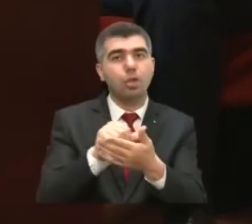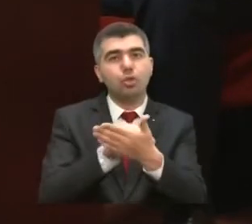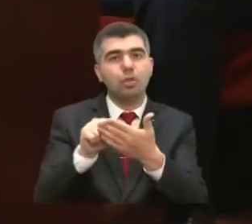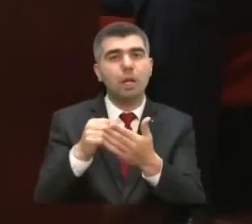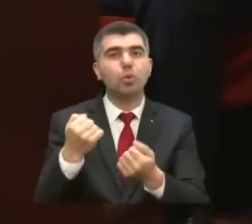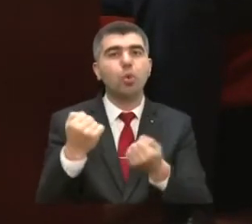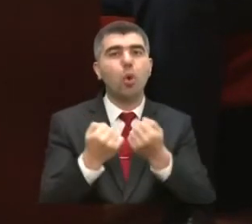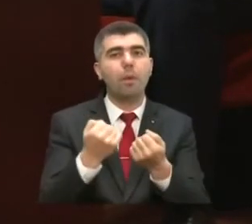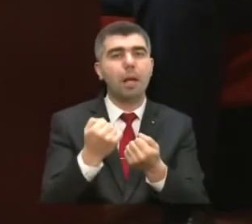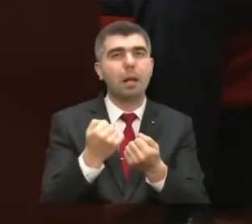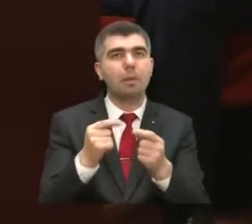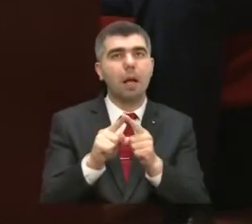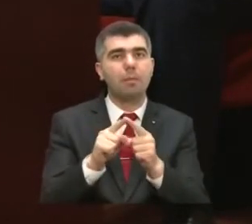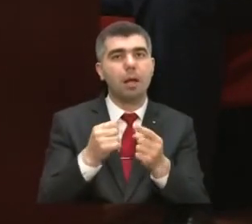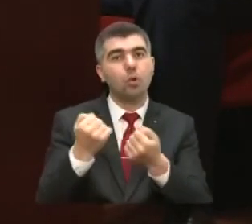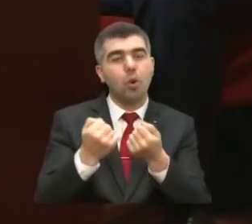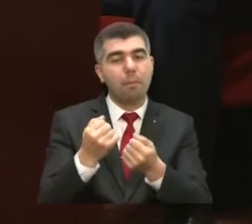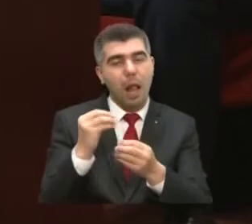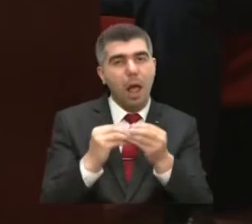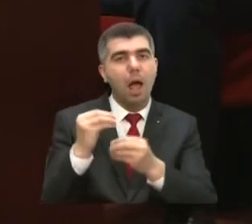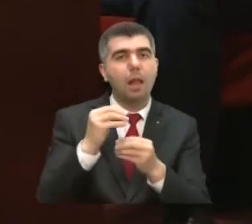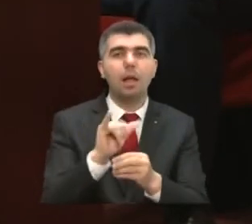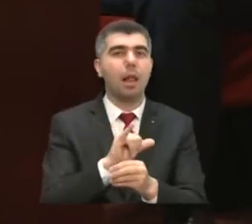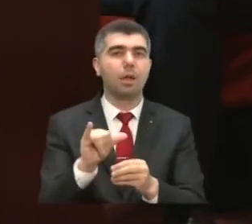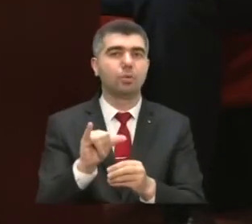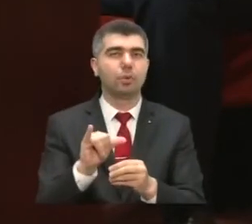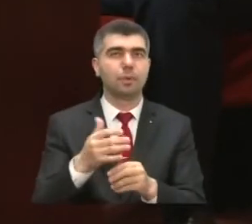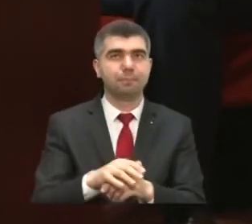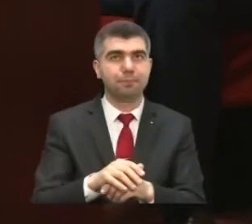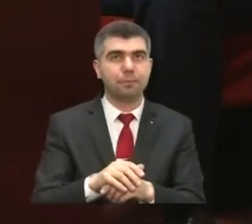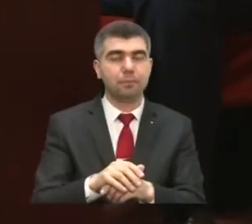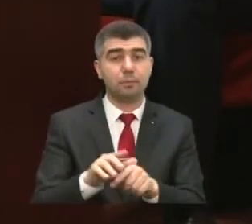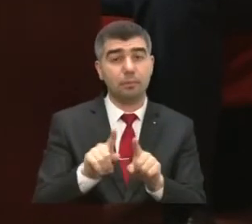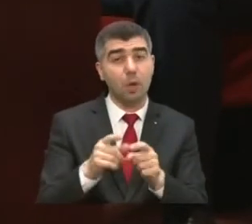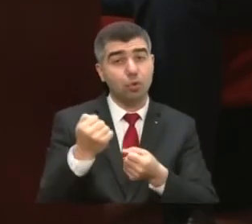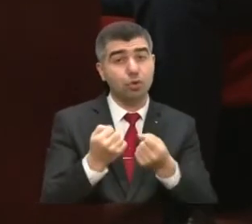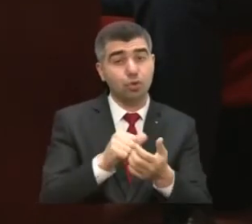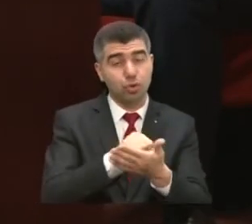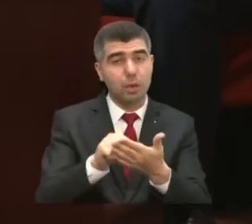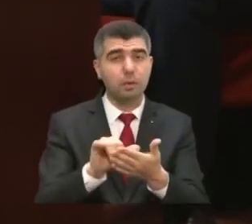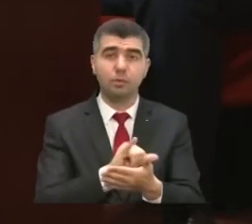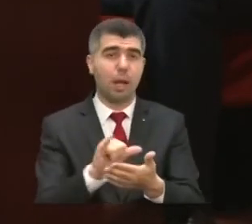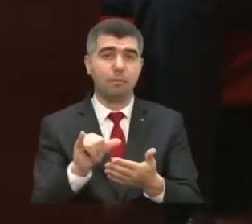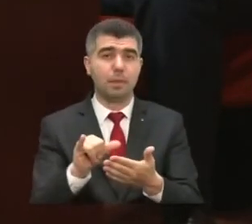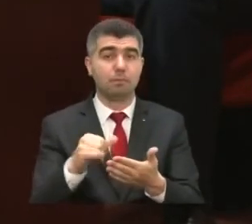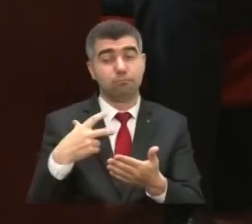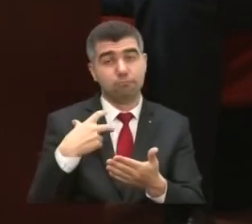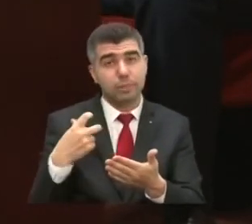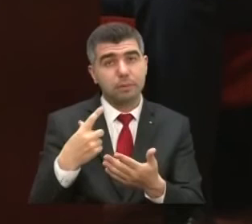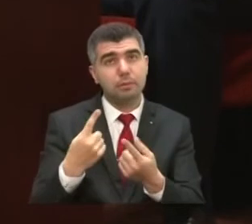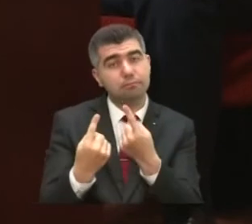علاش؟ علاش ما نشريهاش المواطن حتى هو يكون عنده؟ علاش تشري سياره غاليه؟ حتى هي غاليه. اذا غاليه راه غاليه